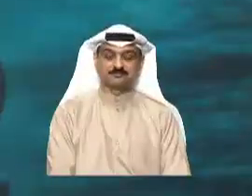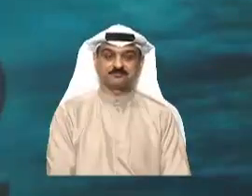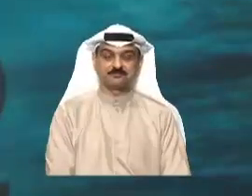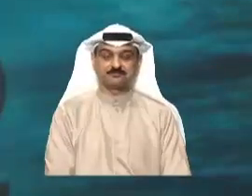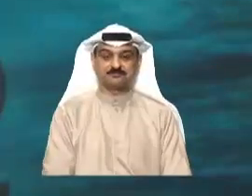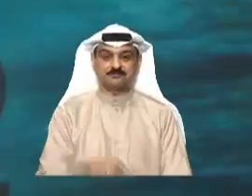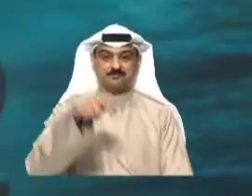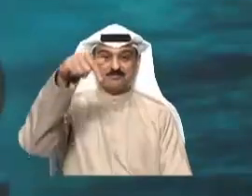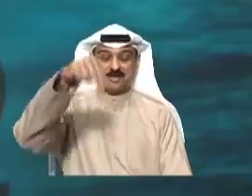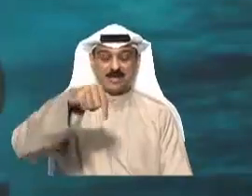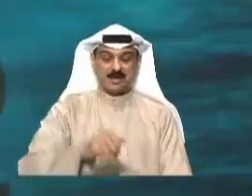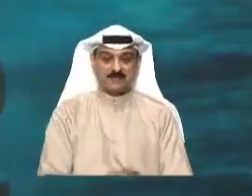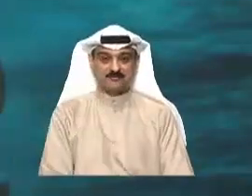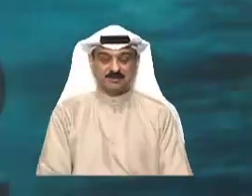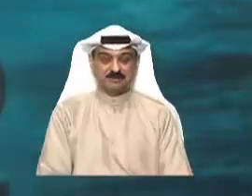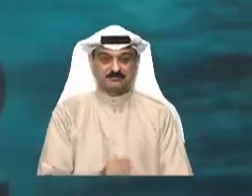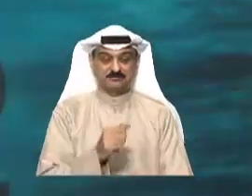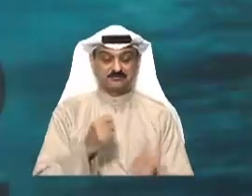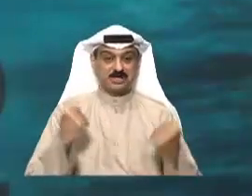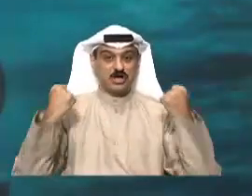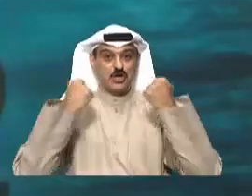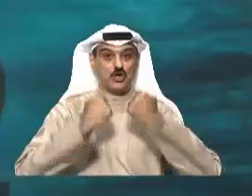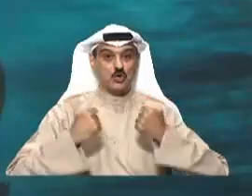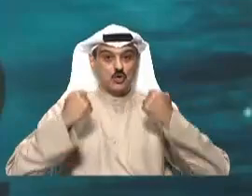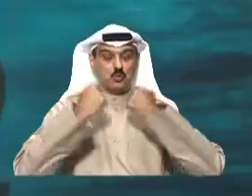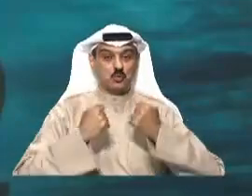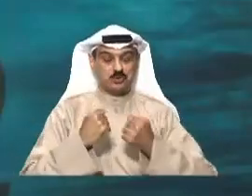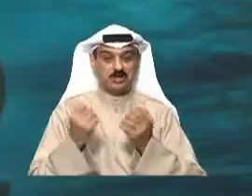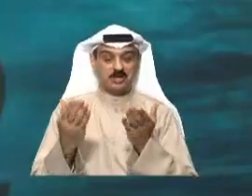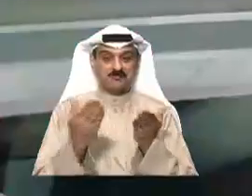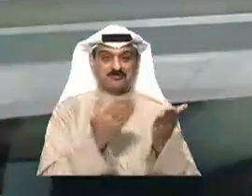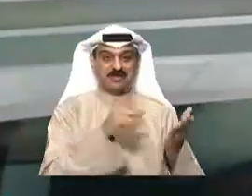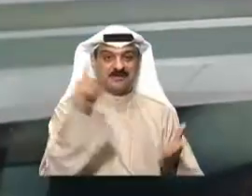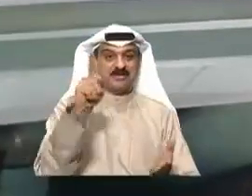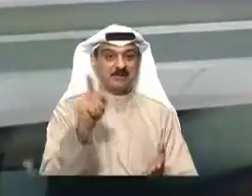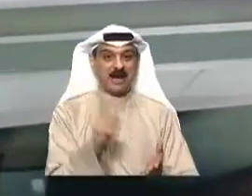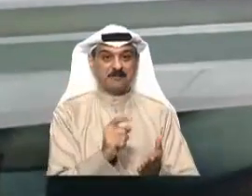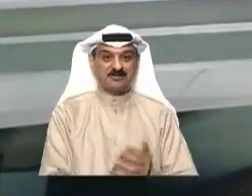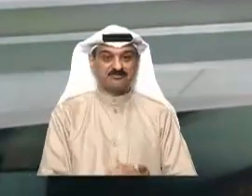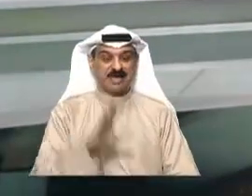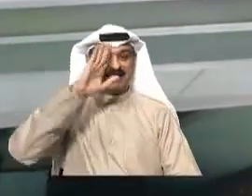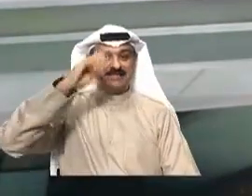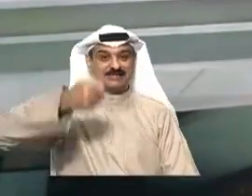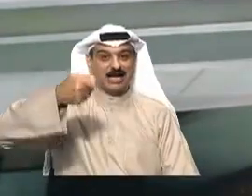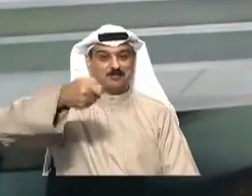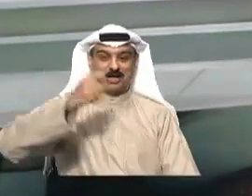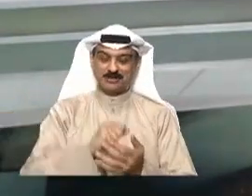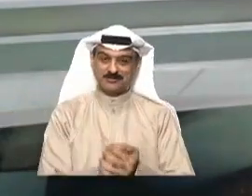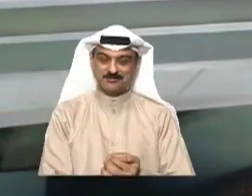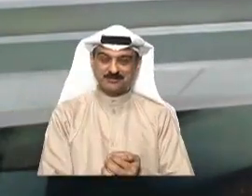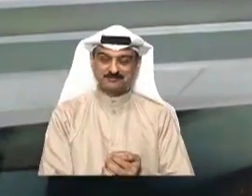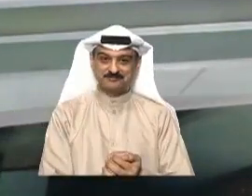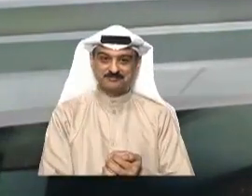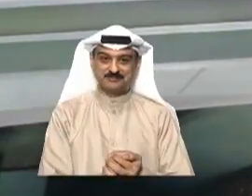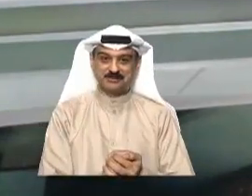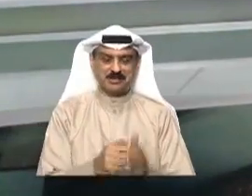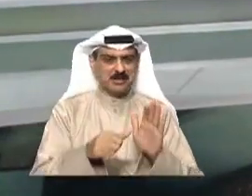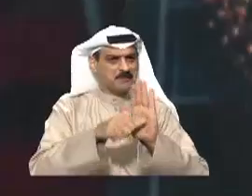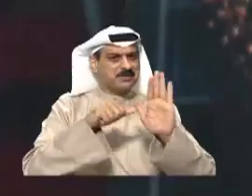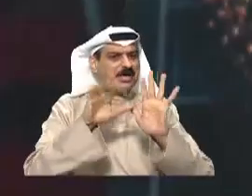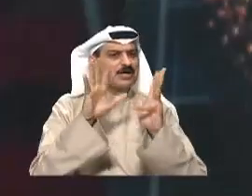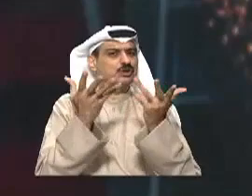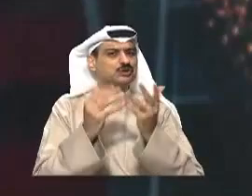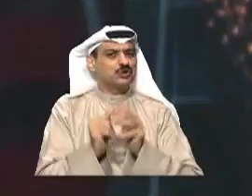ومعنا الآن في الاستوديو المدرب الوطني محمد الذروة، أهلا وسهلا بك وحياك الله معنا. كلمنا في البداية عن